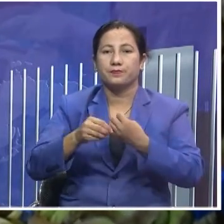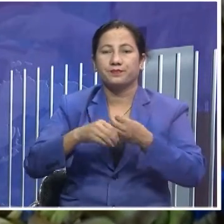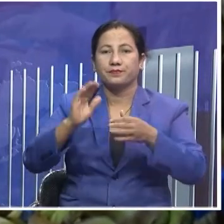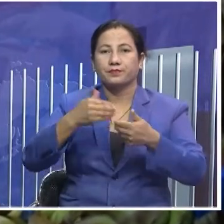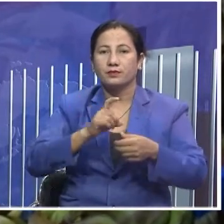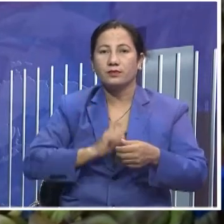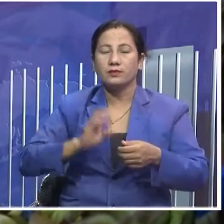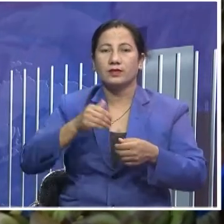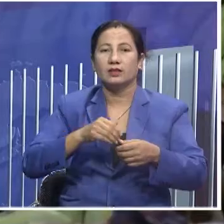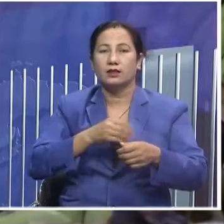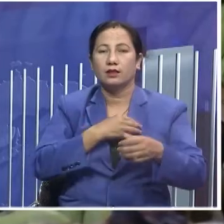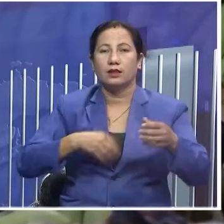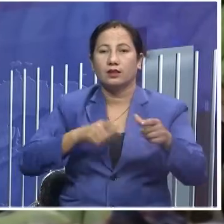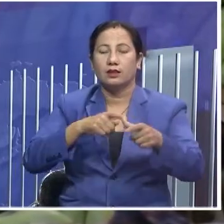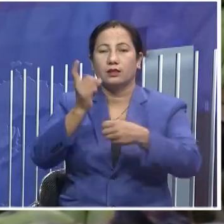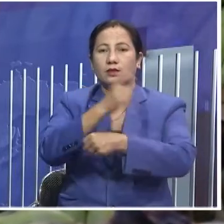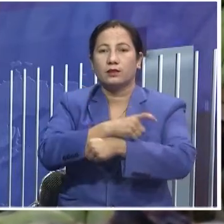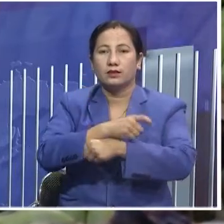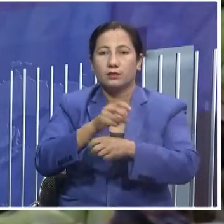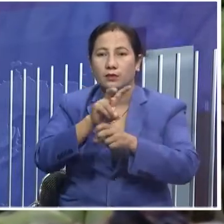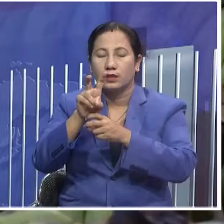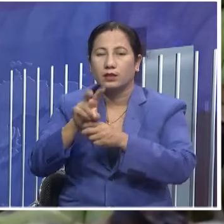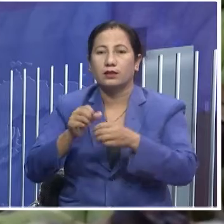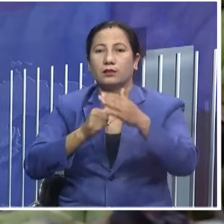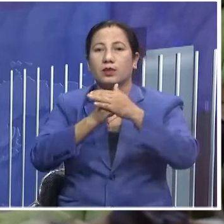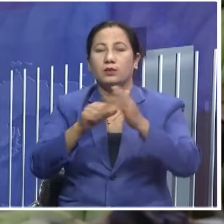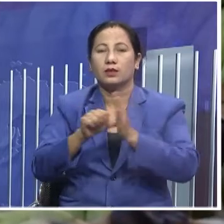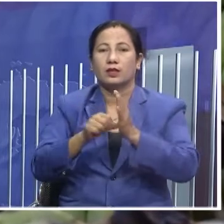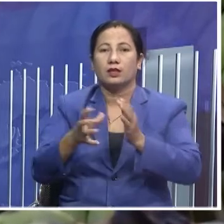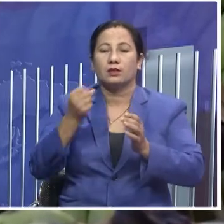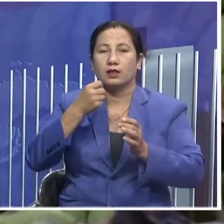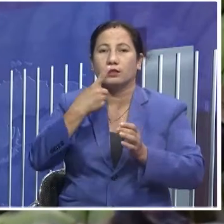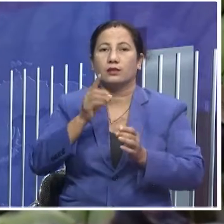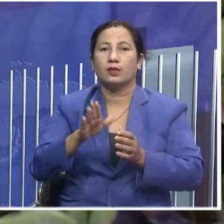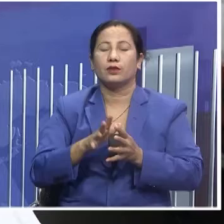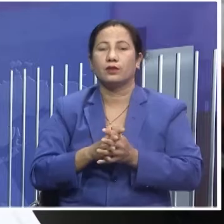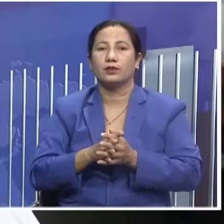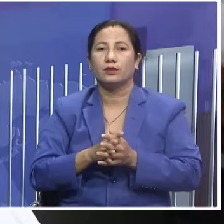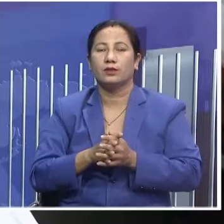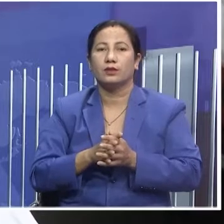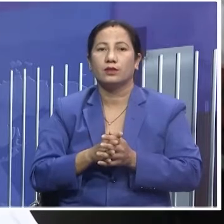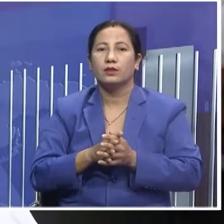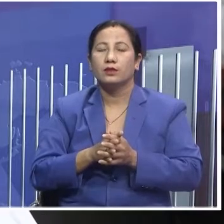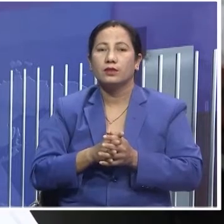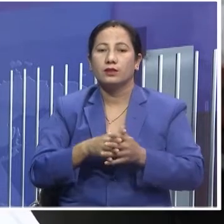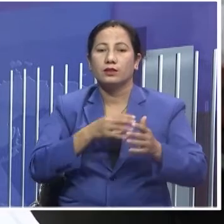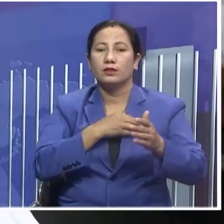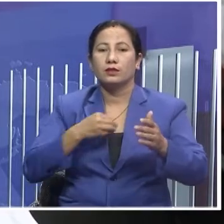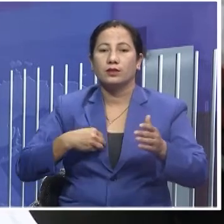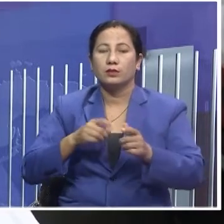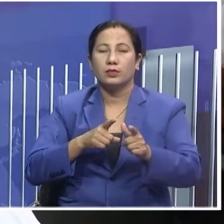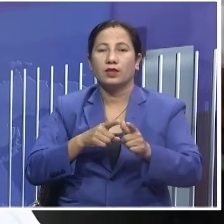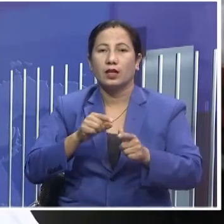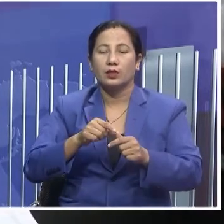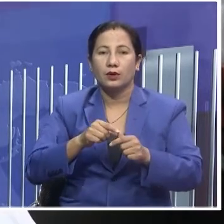आएकाले सशस्त्र प्रहरी मार्फत सिमानामा निगरानी बढाइएको प्रमुख जिल्ला अधिकारी धर्मेन्द्र कुमार मिश्रले बताउनुभयो। सशस्त्र प्रहरीलाई चाहिँ त्यो